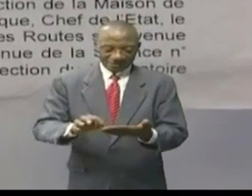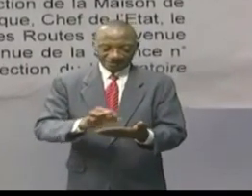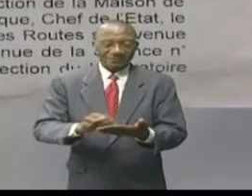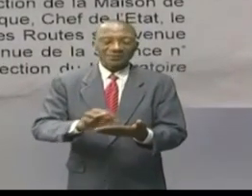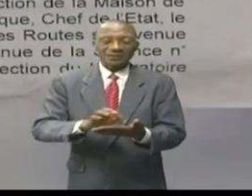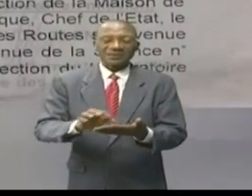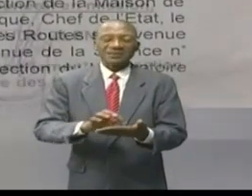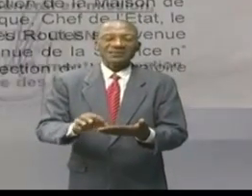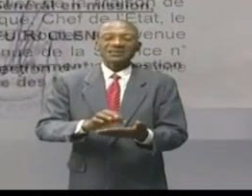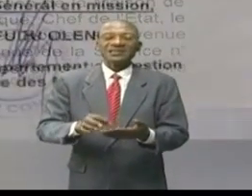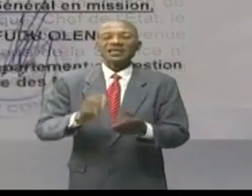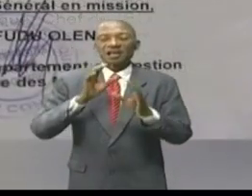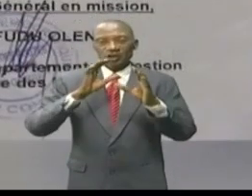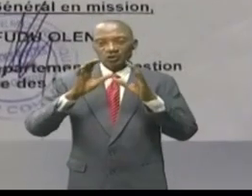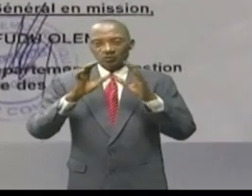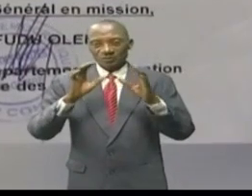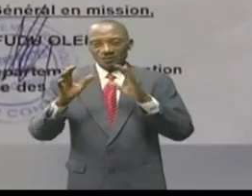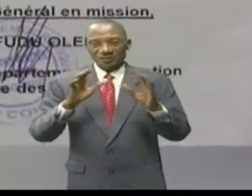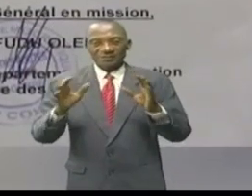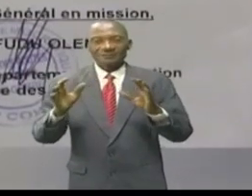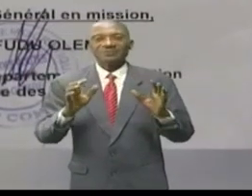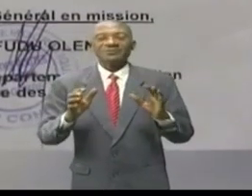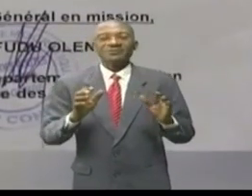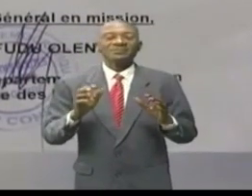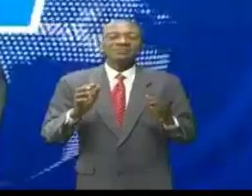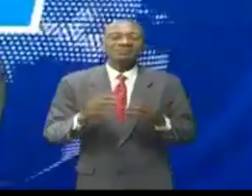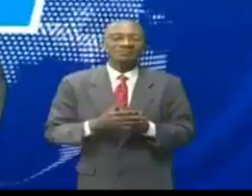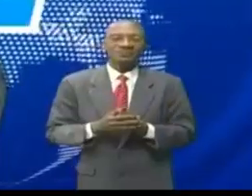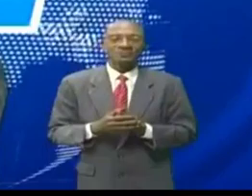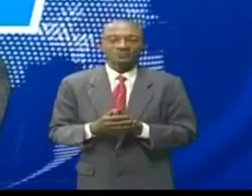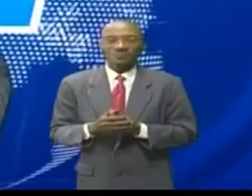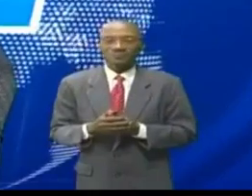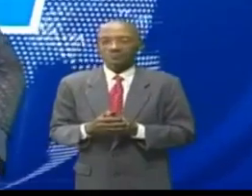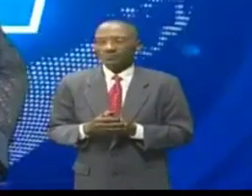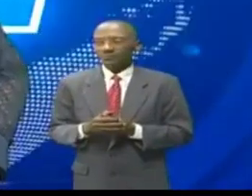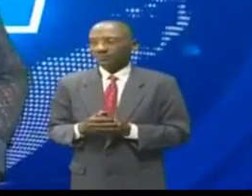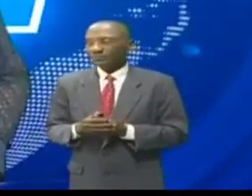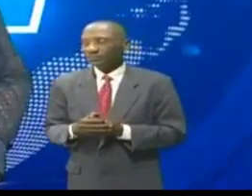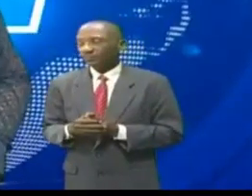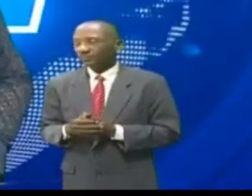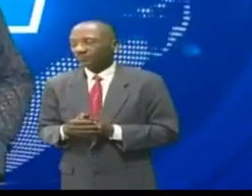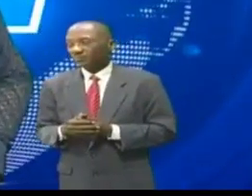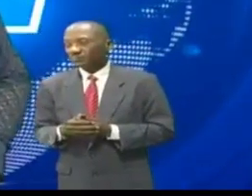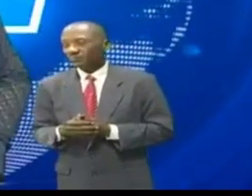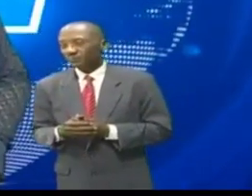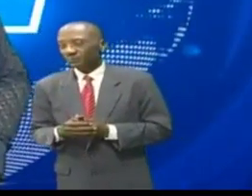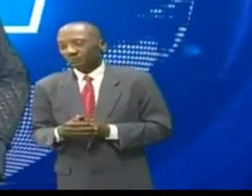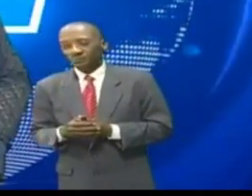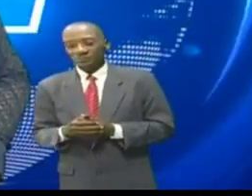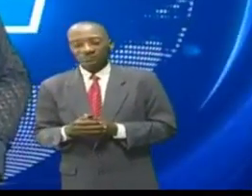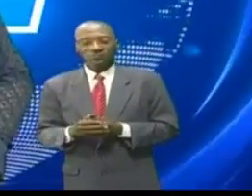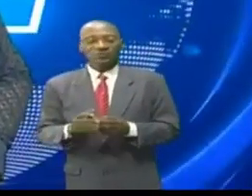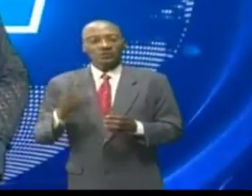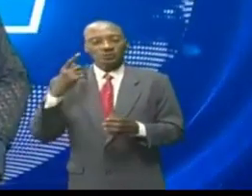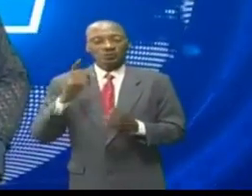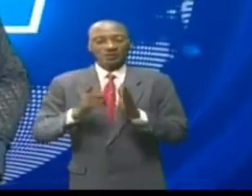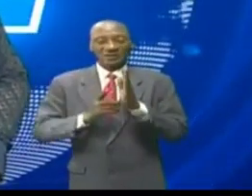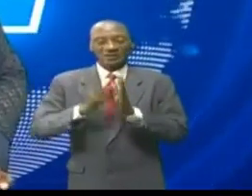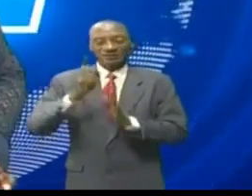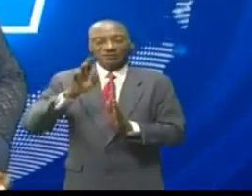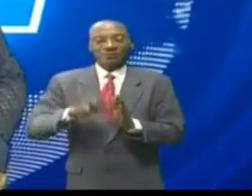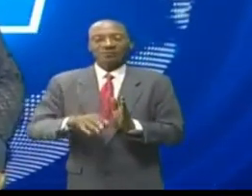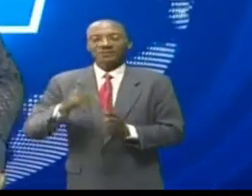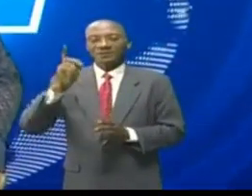chef de département de gestion et maintenance des matériels. Le programme Le développement des 145 territoires prend de plus en